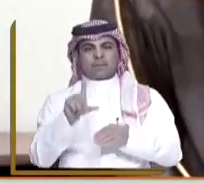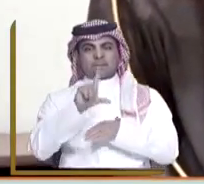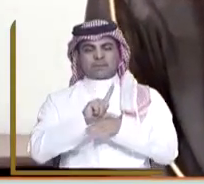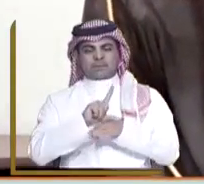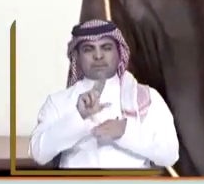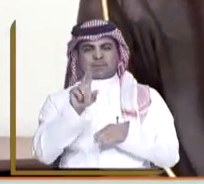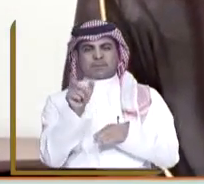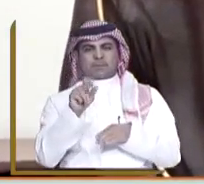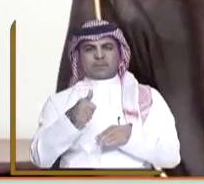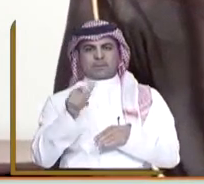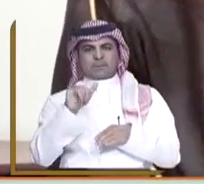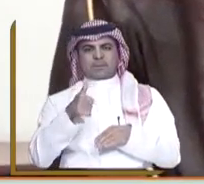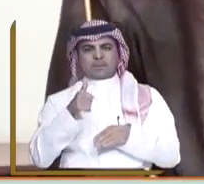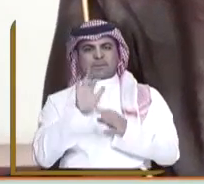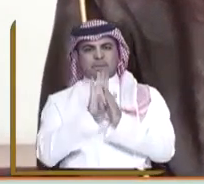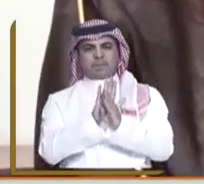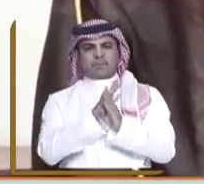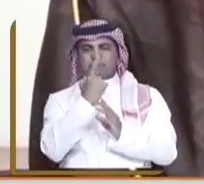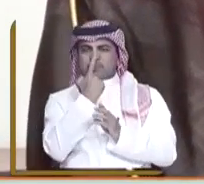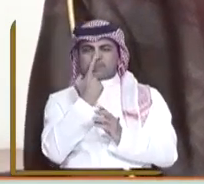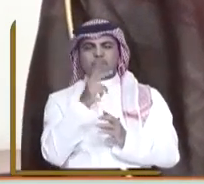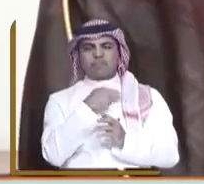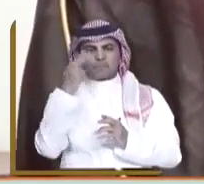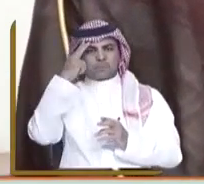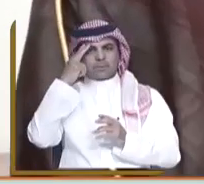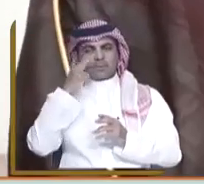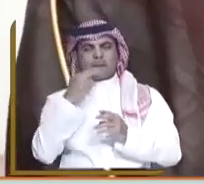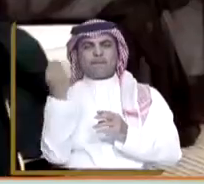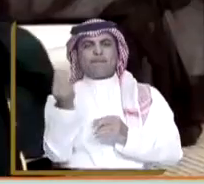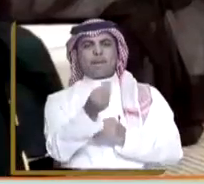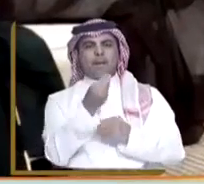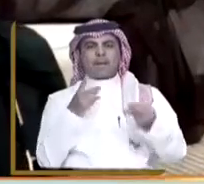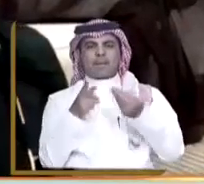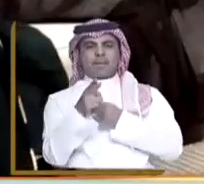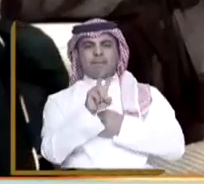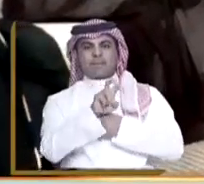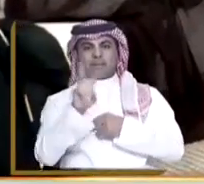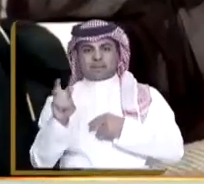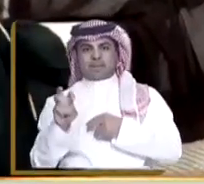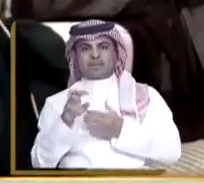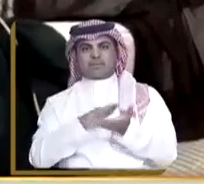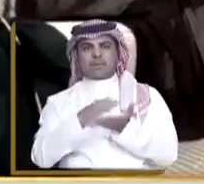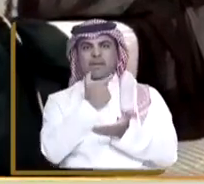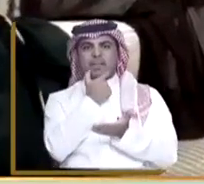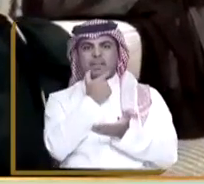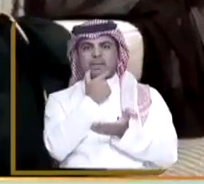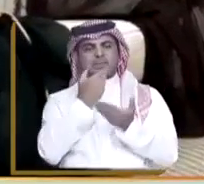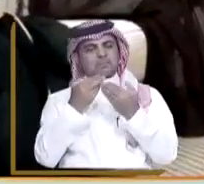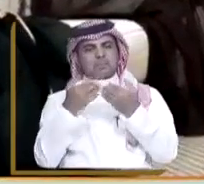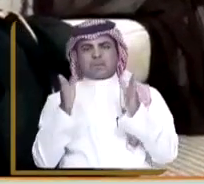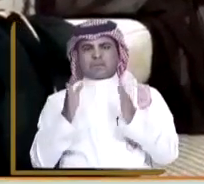تنزانيا الدعم بلادها الكامل لطلب المملكه استضافه معرض اكسبو 2020 في مدينه الرياض مرحبا